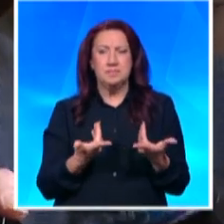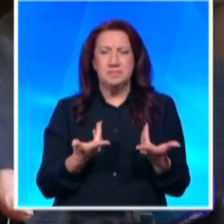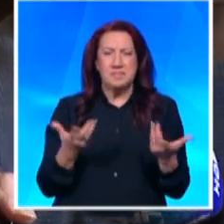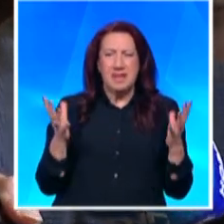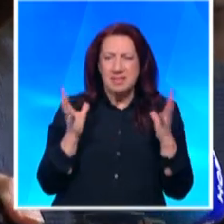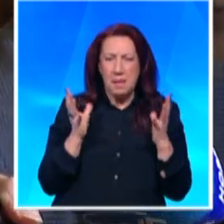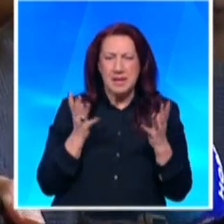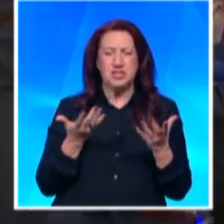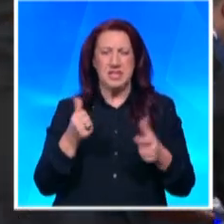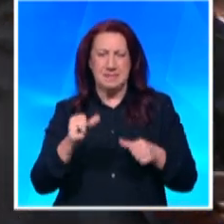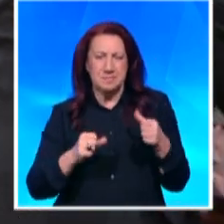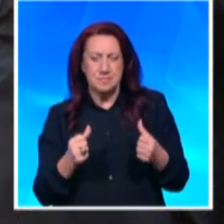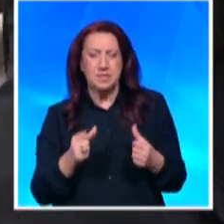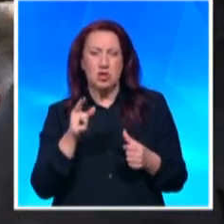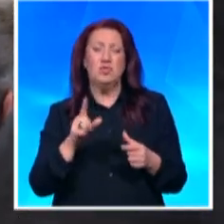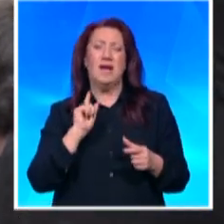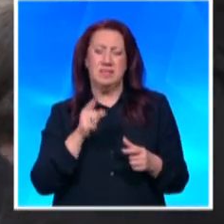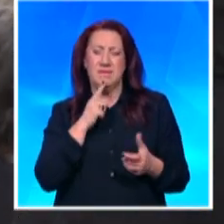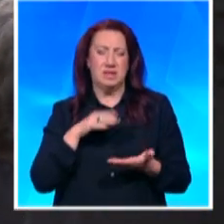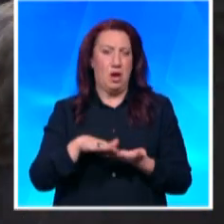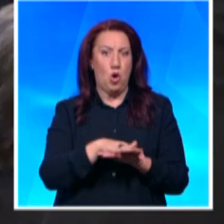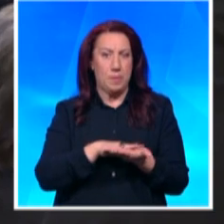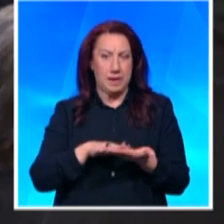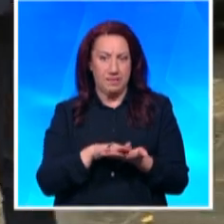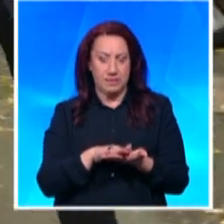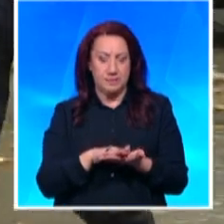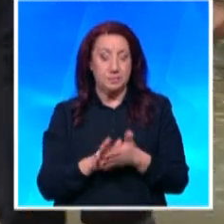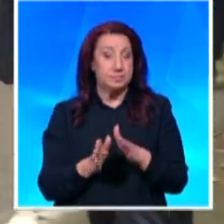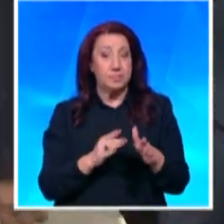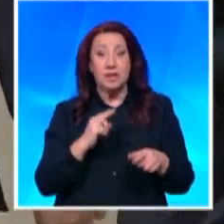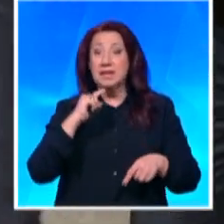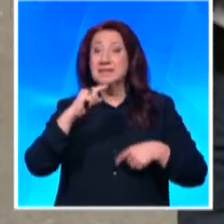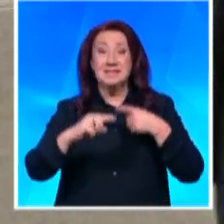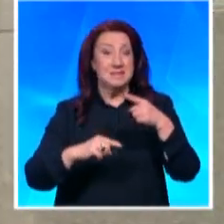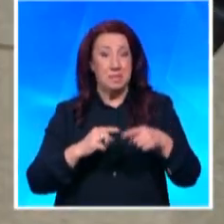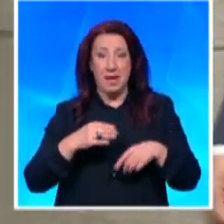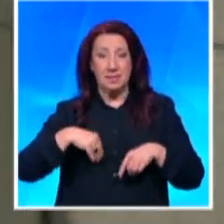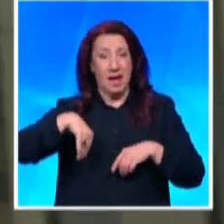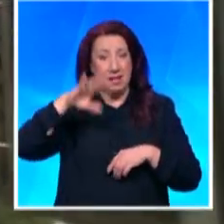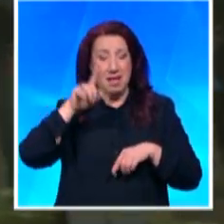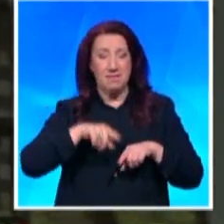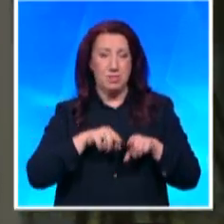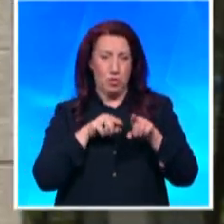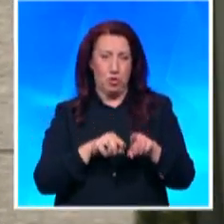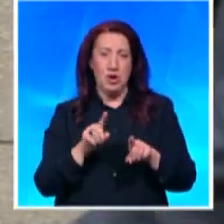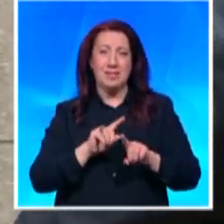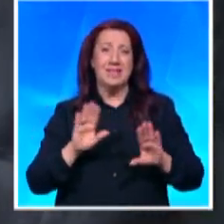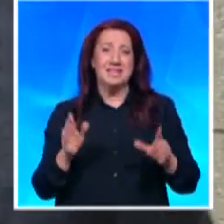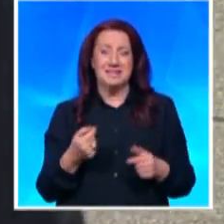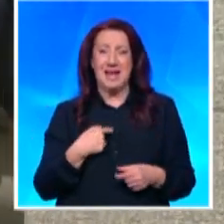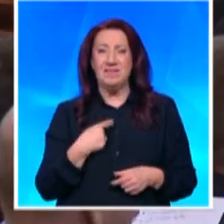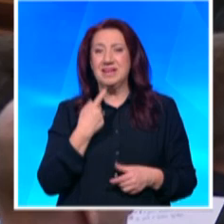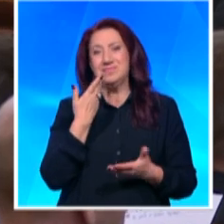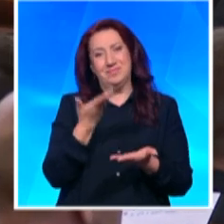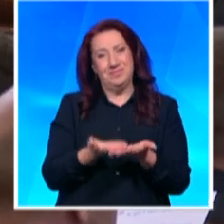по един или друг начин. Смяната на главния прокурор не става само с едно искане, напомниха от Има такъв народ. И предупредиха,